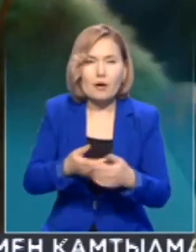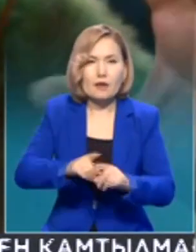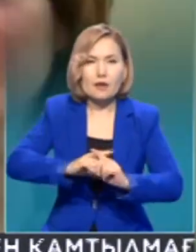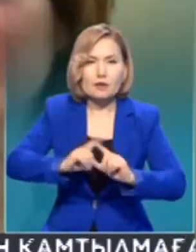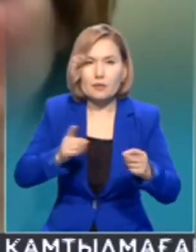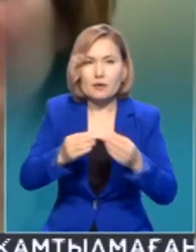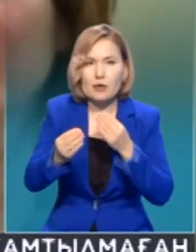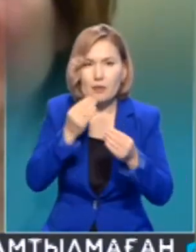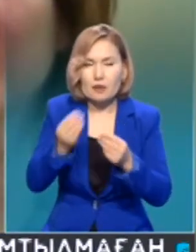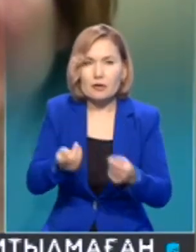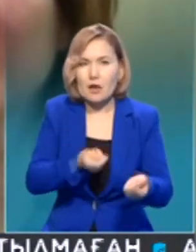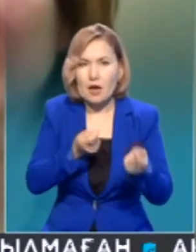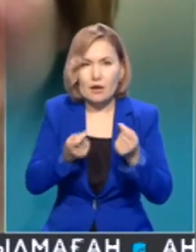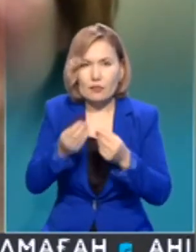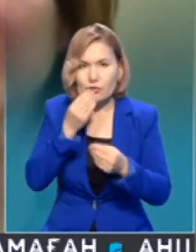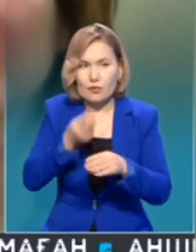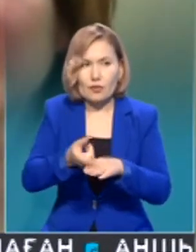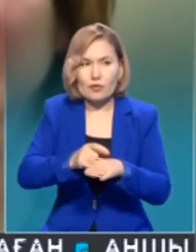екен.